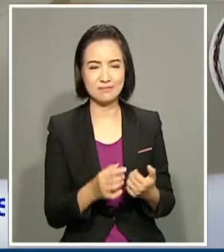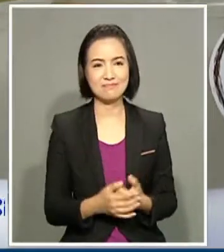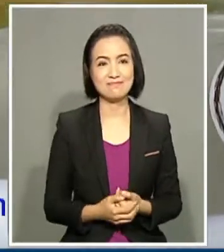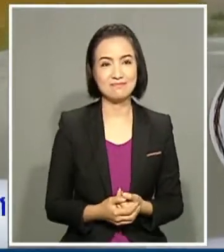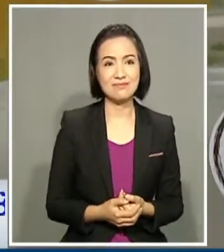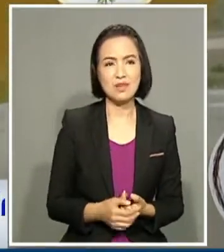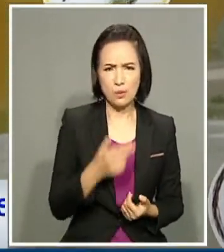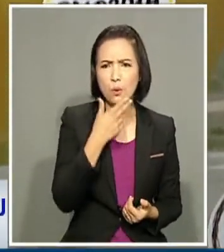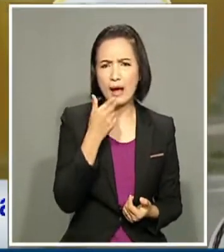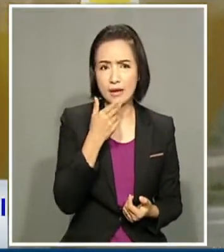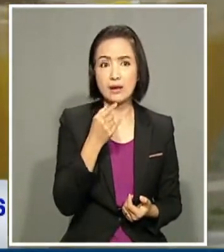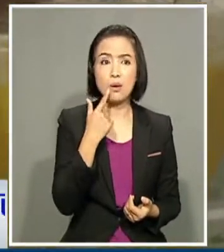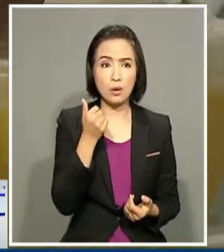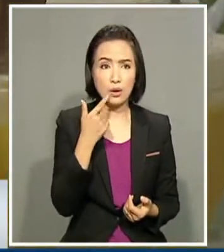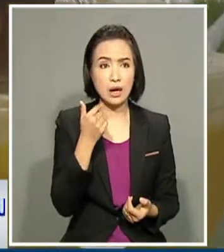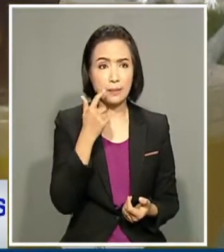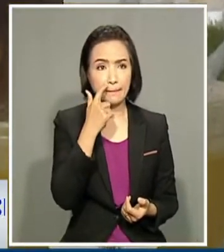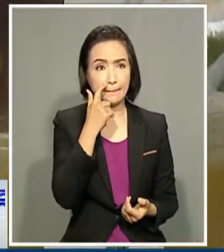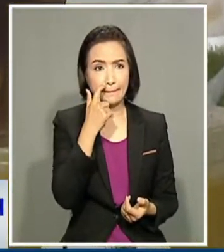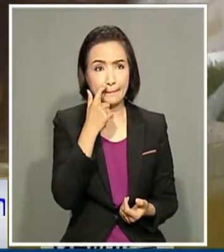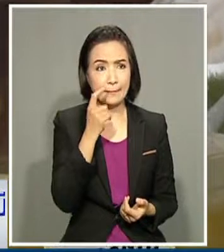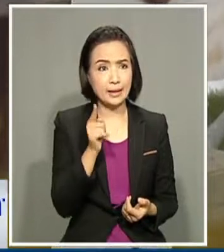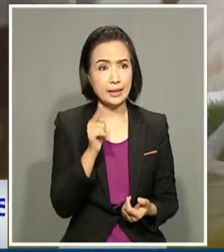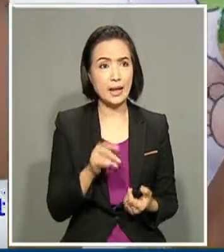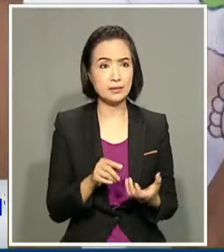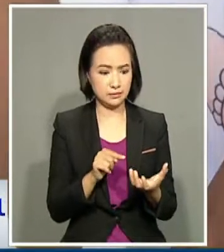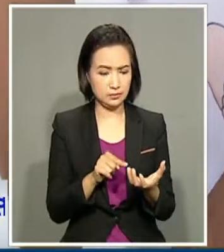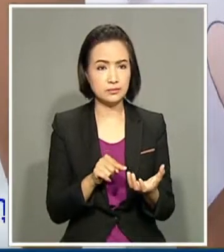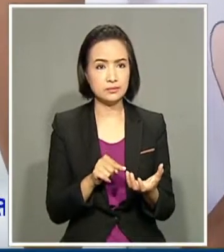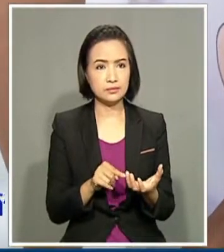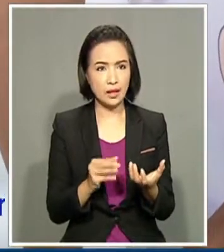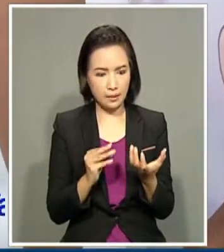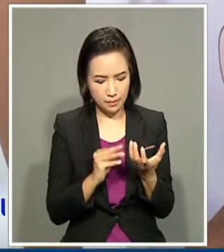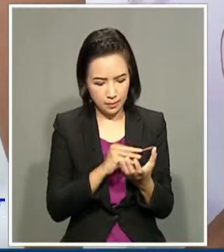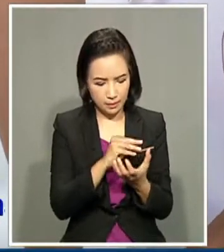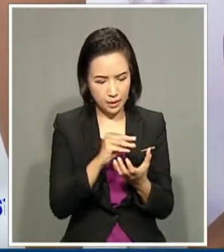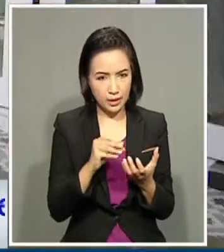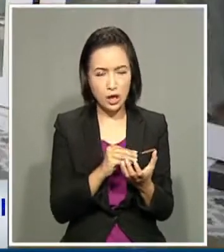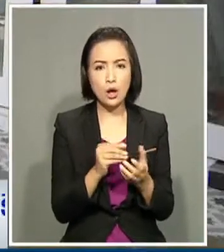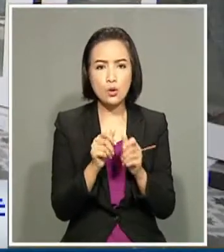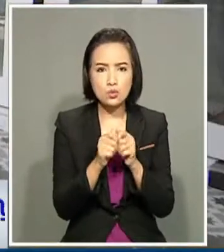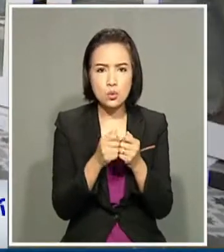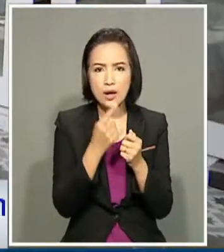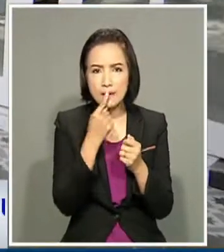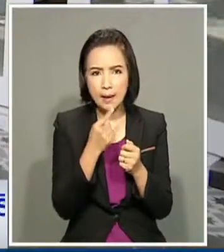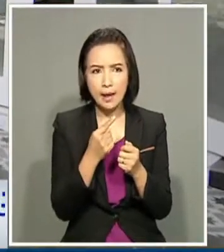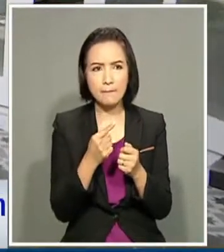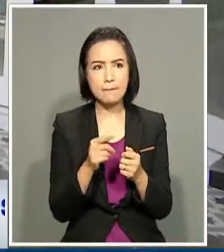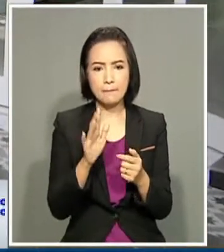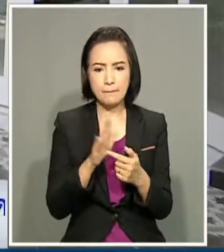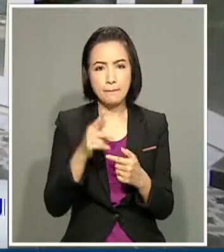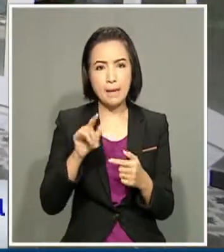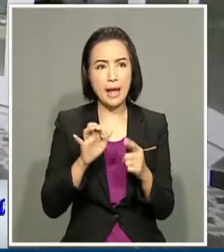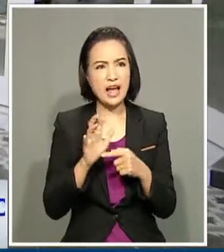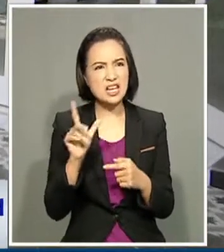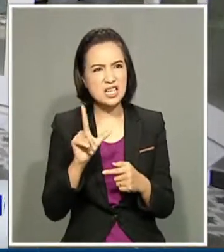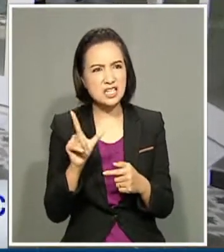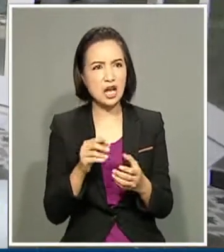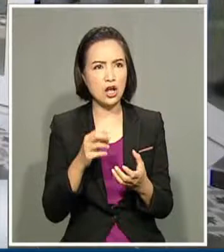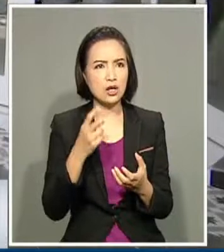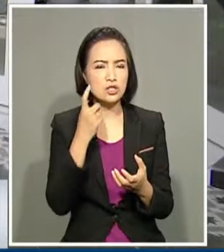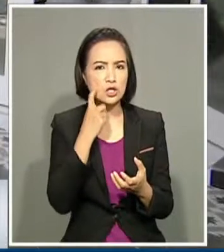หวานนะก็อร่อยดีอ่ะแล้วเนี่ย อันนี้พืชค่ะแปะกล้วยเม็ดบัวถั่วแดง อันนี้ก็อร่อย อันนี้สตรอเบอรี่ค